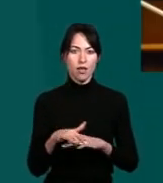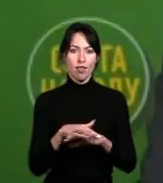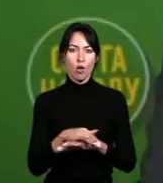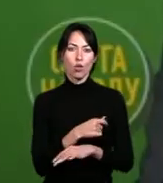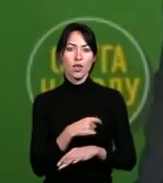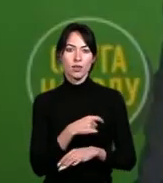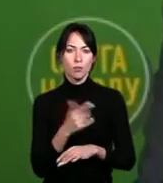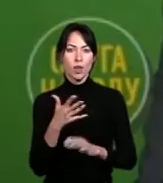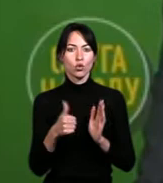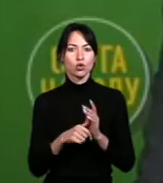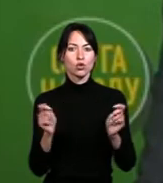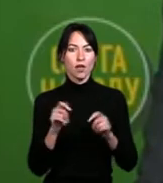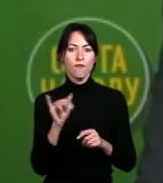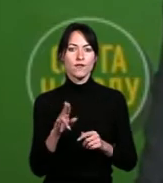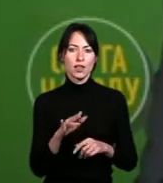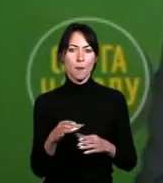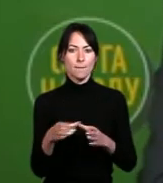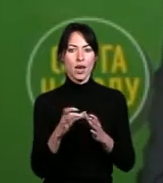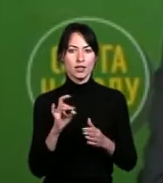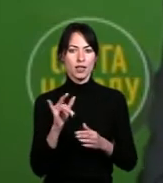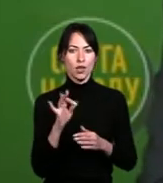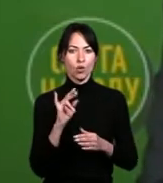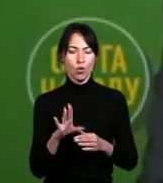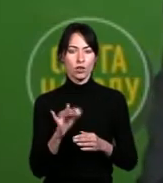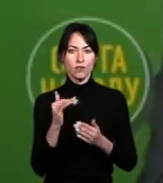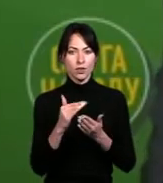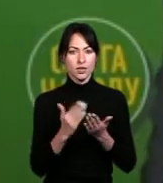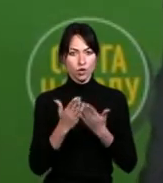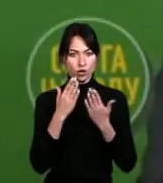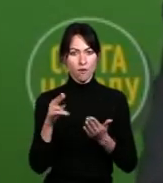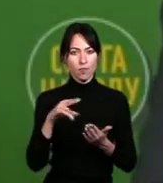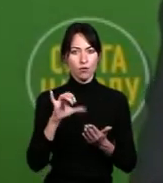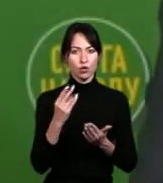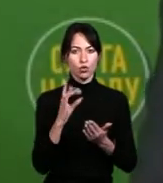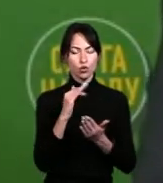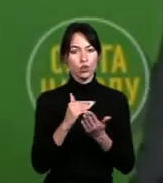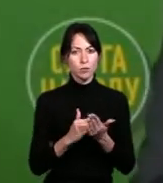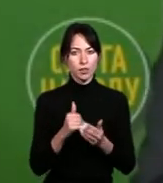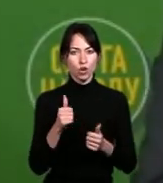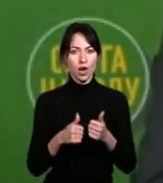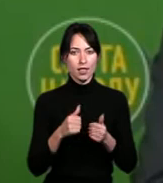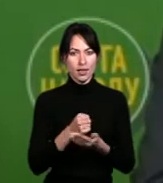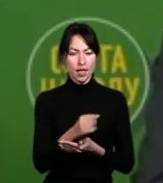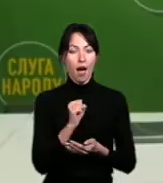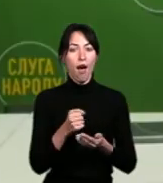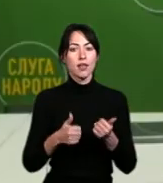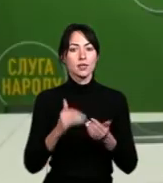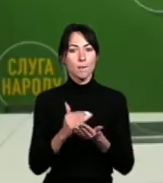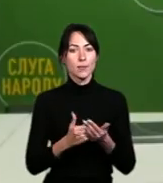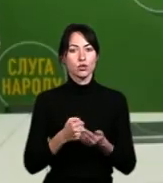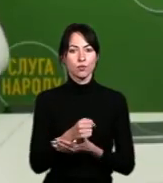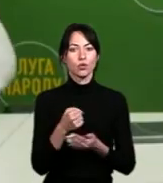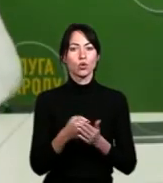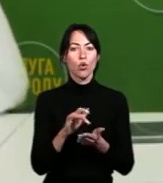регіонів. Список кандидатів зачитав очільник «Слуги народу» на Харківщині Павло Сушко. Список кандидатів до міської ради ще не оголошений. Процес